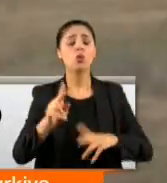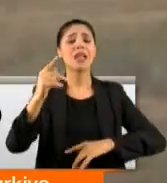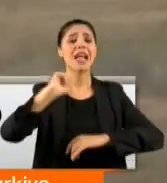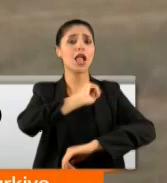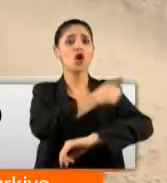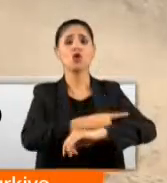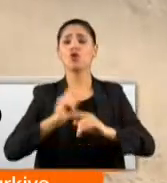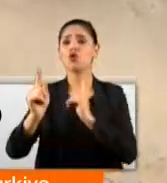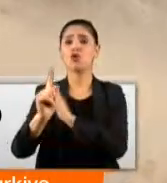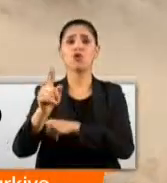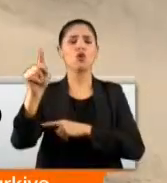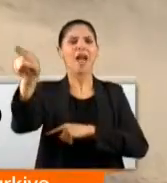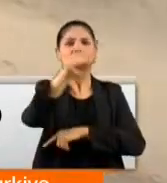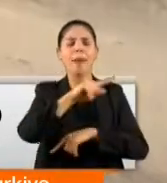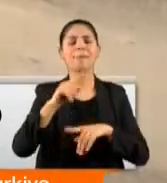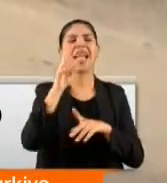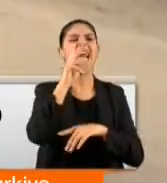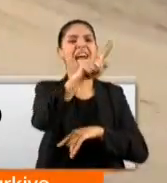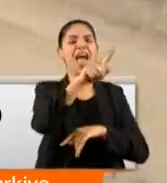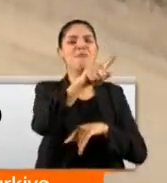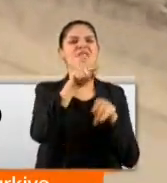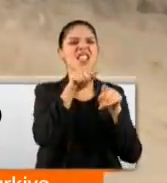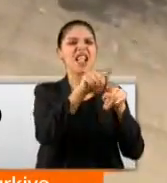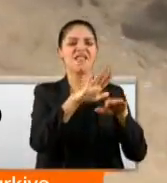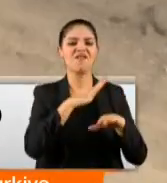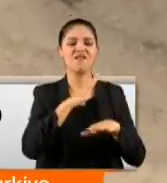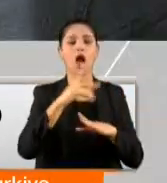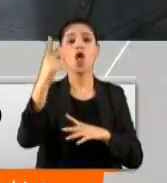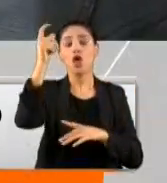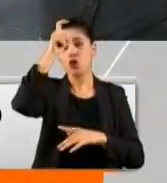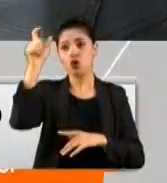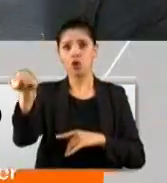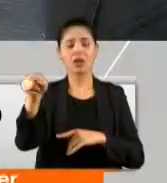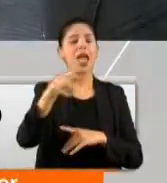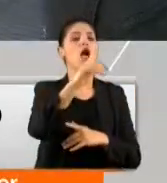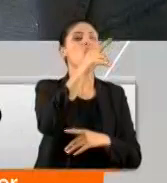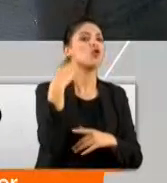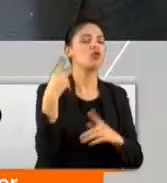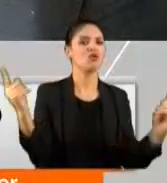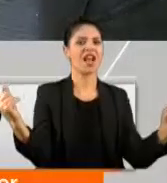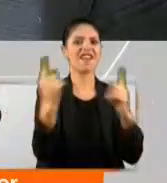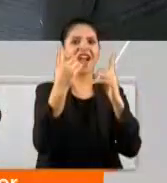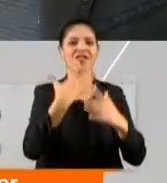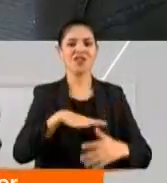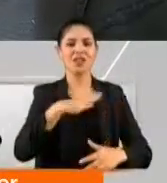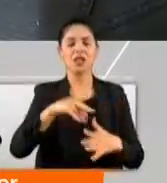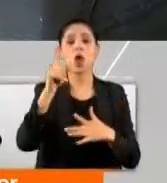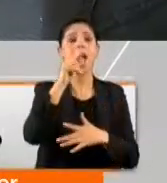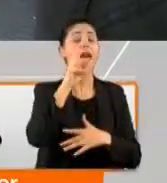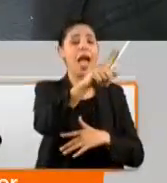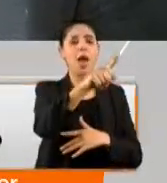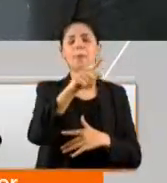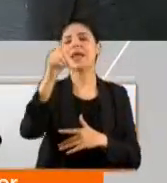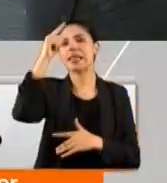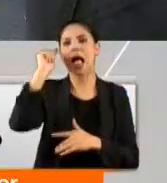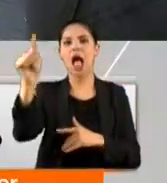olarak kullanıyor. Amaçsa Türkiye ile Rusya'yı karşı karşıya getirmek. Yani bizim Ermenistan'la Azerbaycan'ın yaşamış olduğu